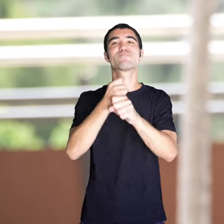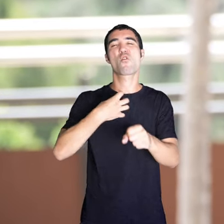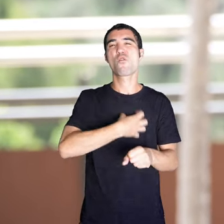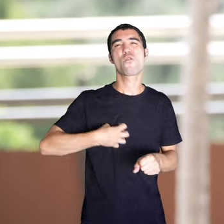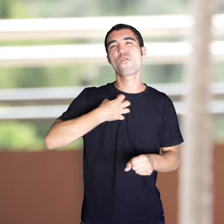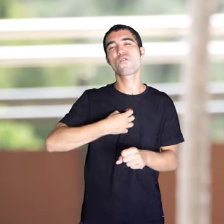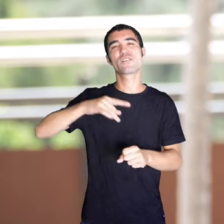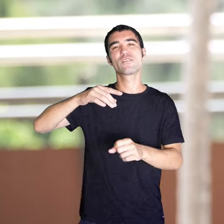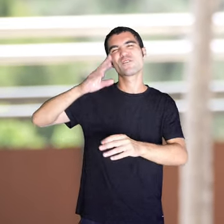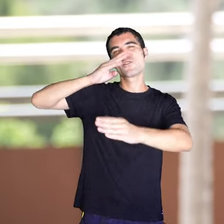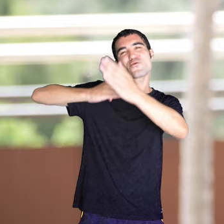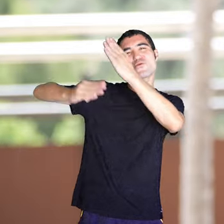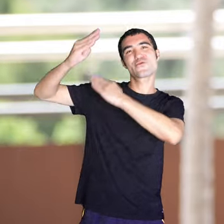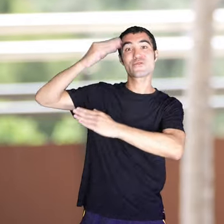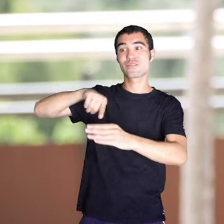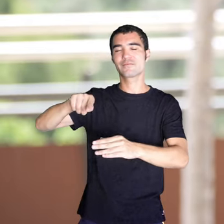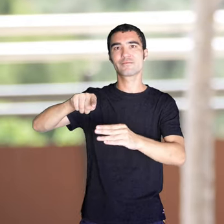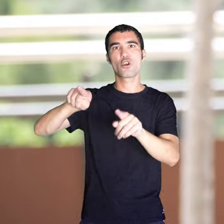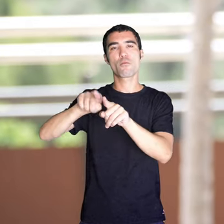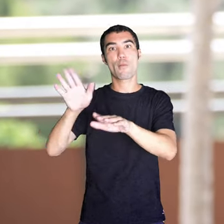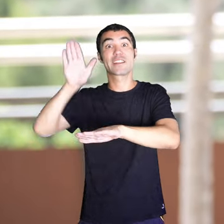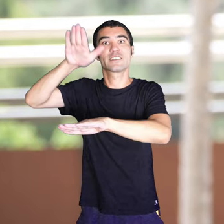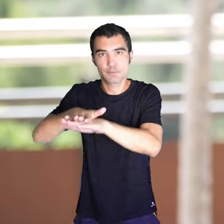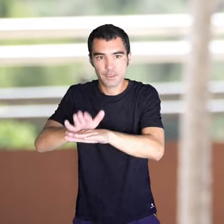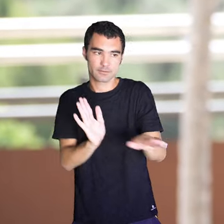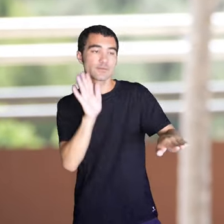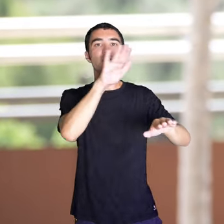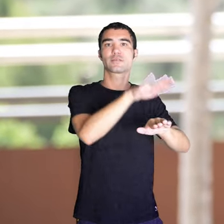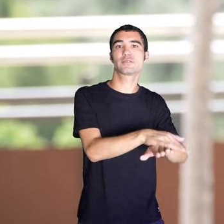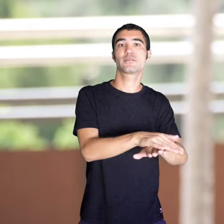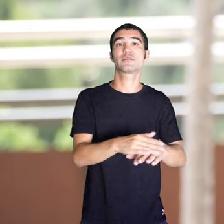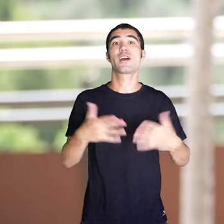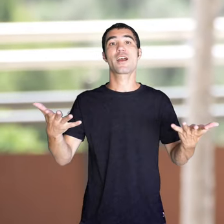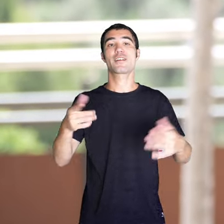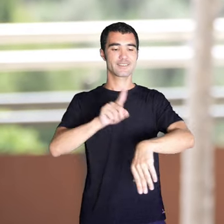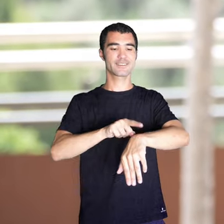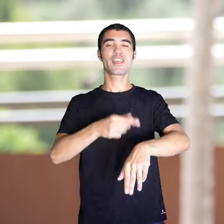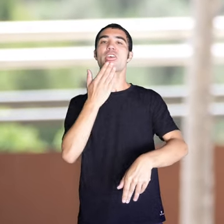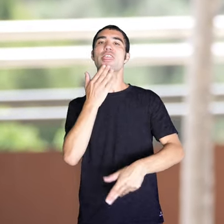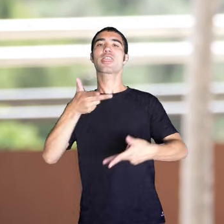oficis, diríem, s'han vist eclipsats per el que anomenem el recreo.